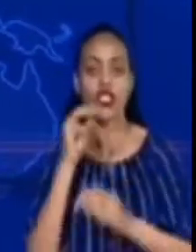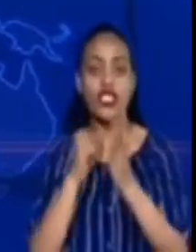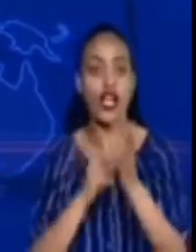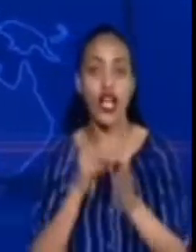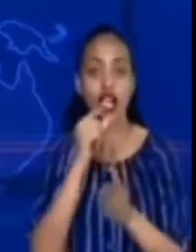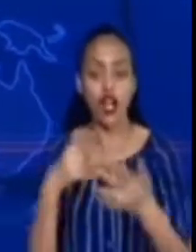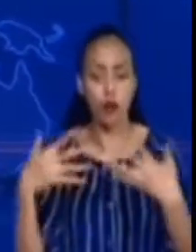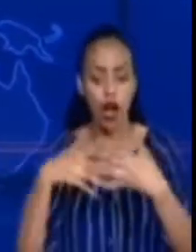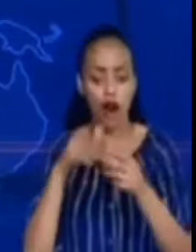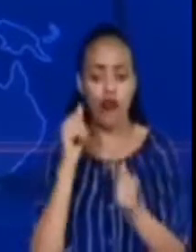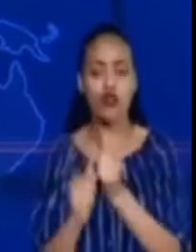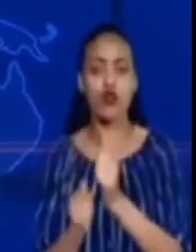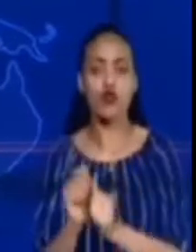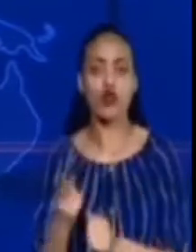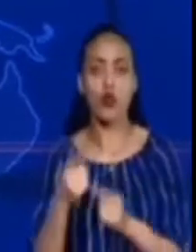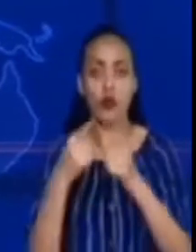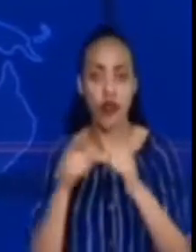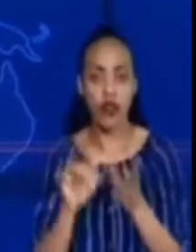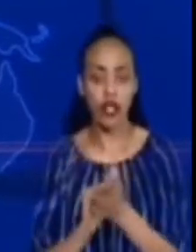አለን።